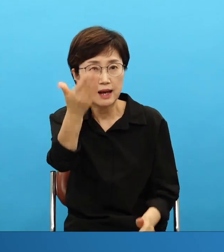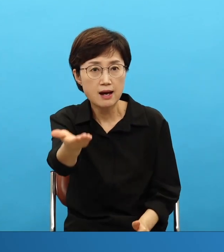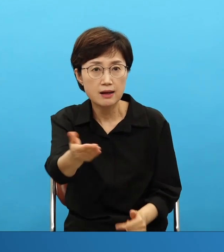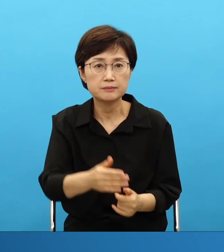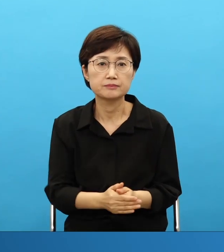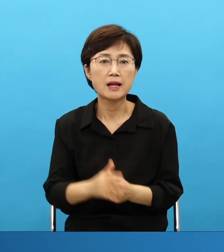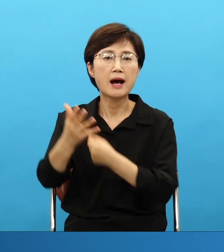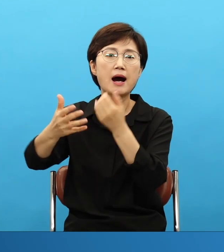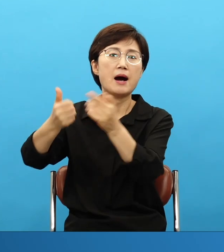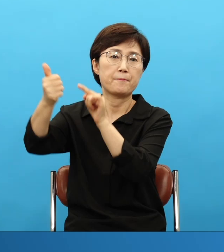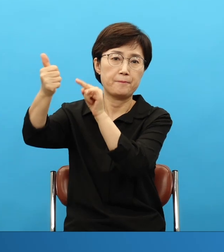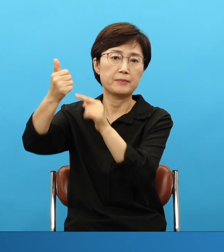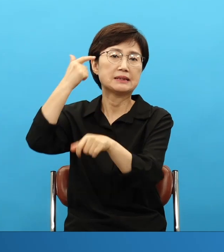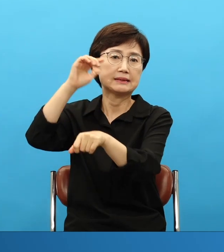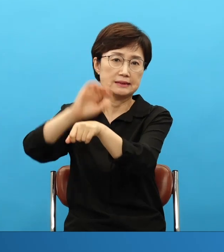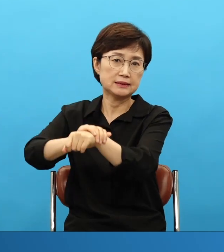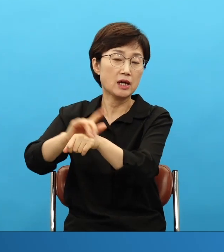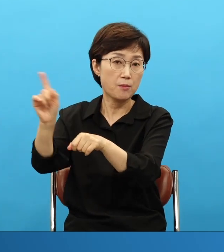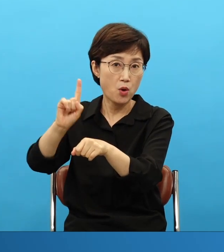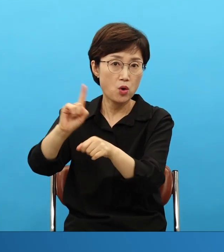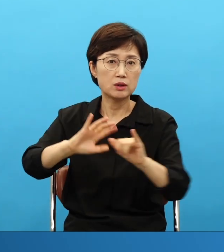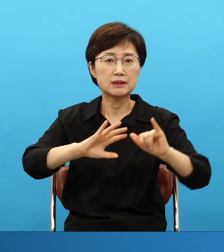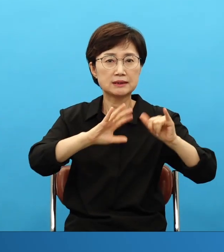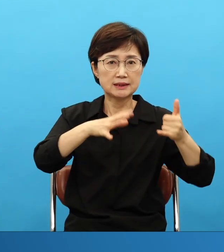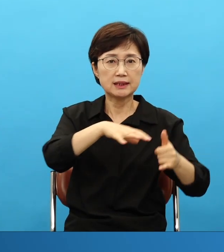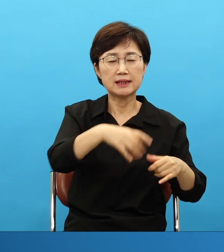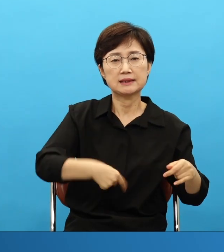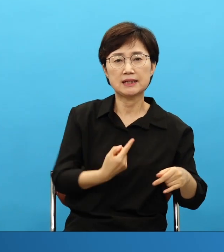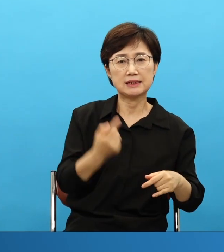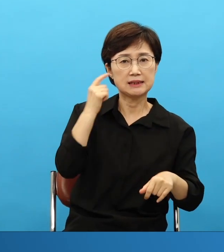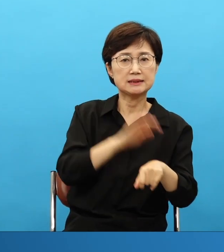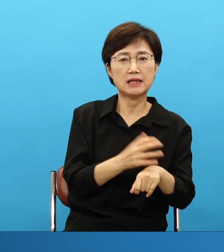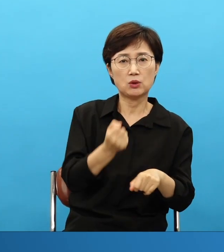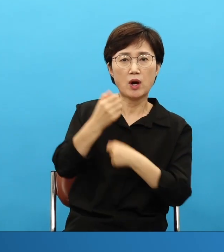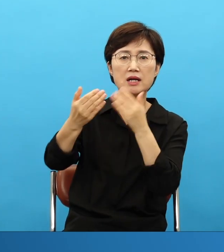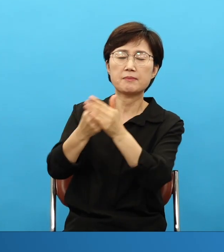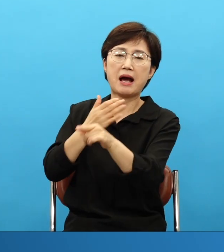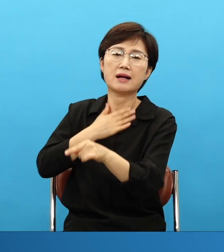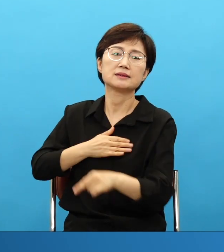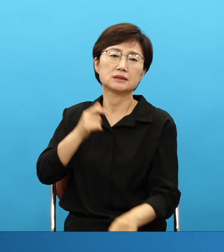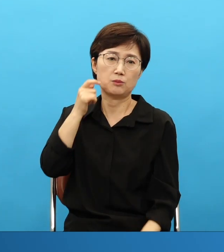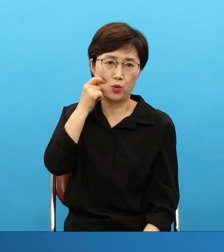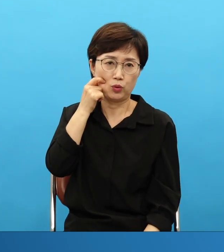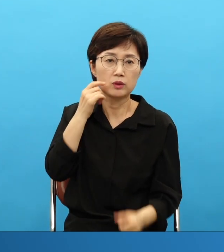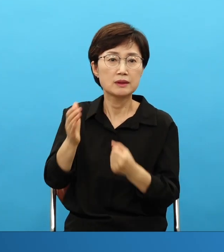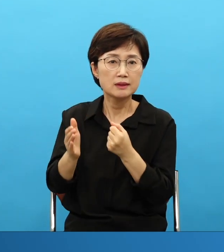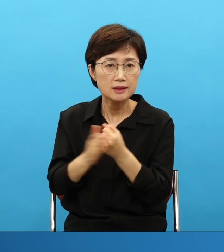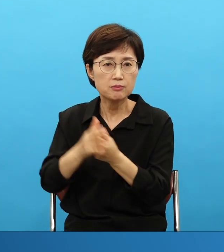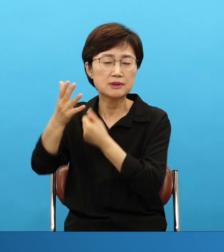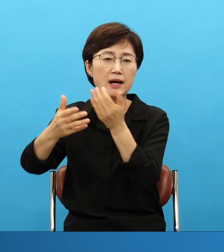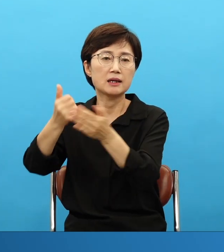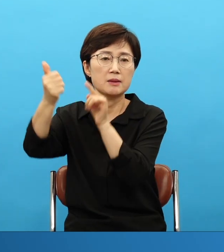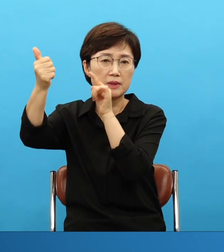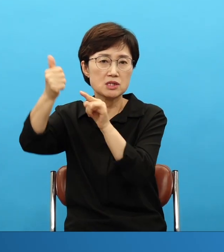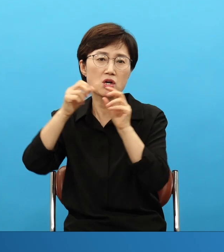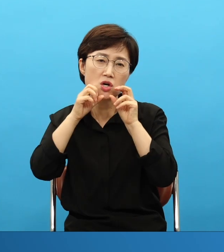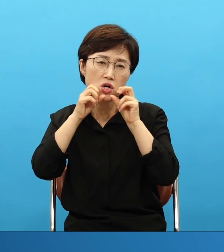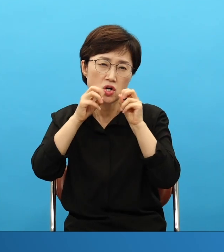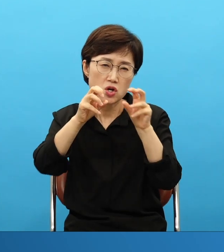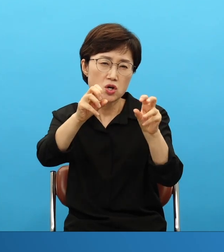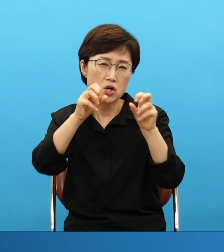아니냐 하나님의 지혜에 있어서는이 세상이 자기 지혜로 하나님을 알지 못함으로